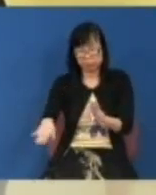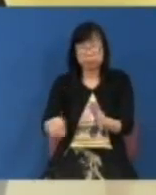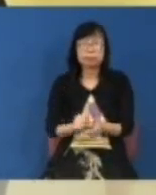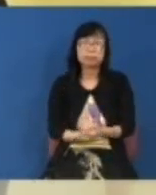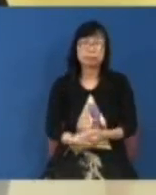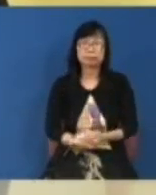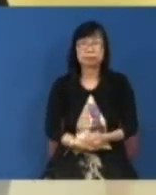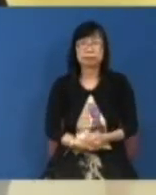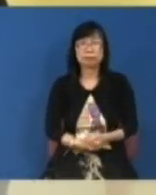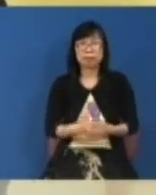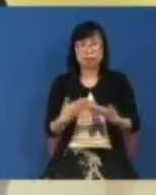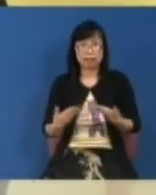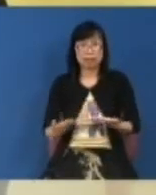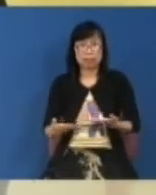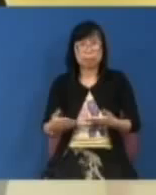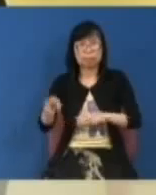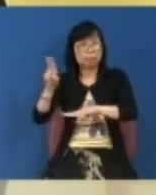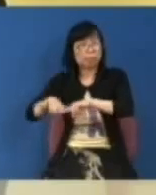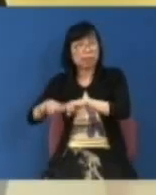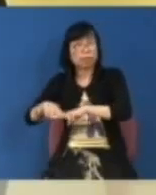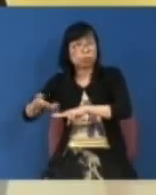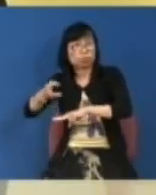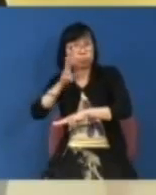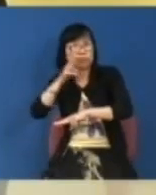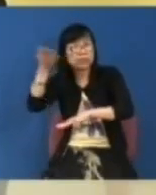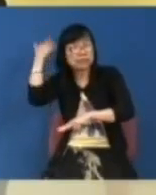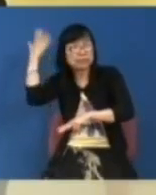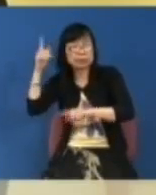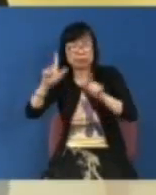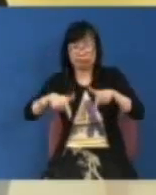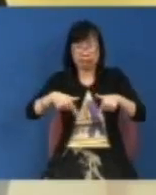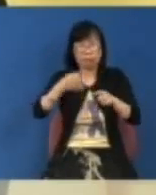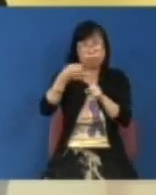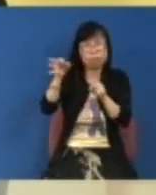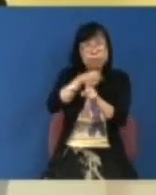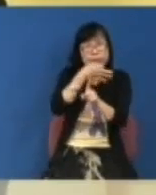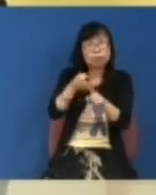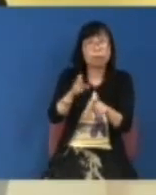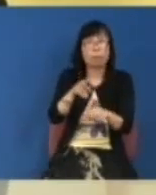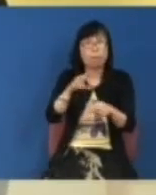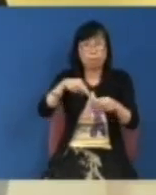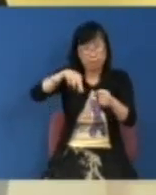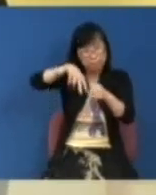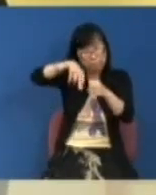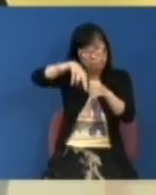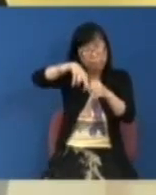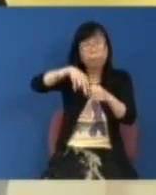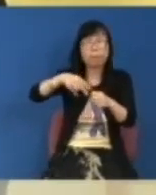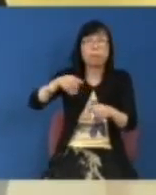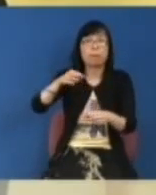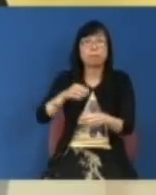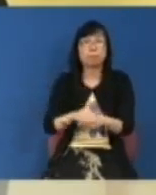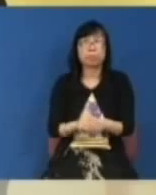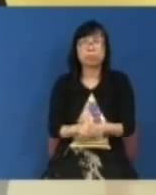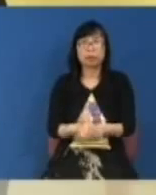不是？今天的中共是以前的南非和波蘭嗎？今天的中共，以前的南非是擁